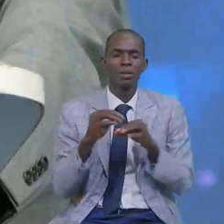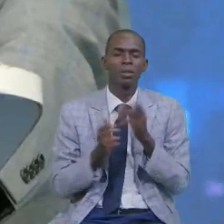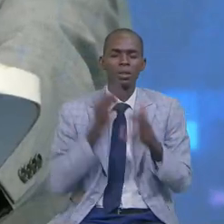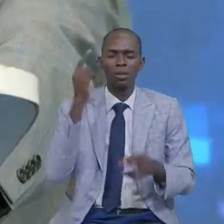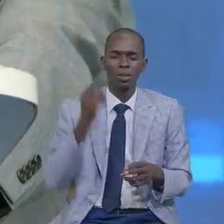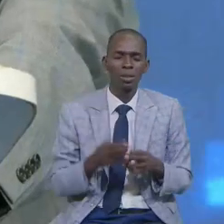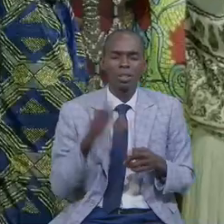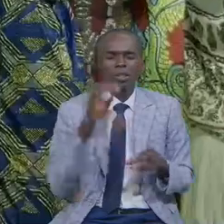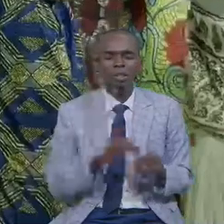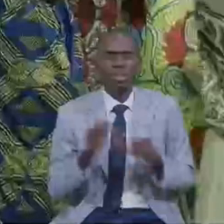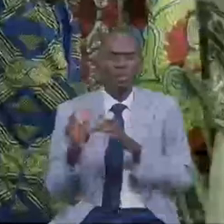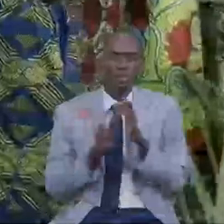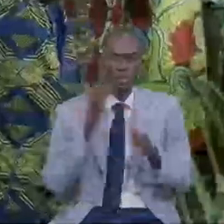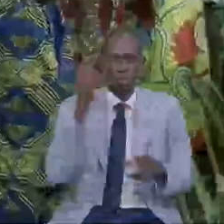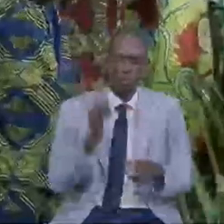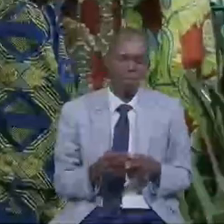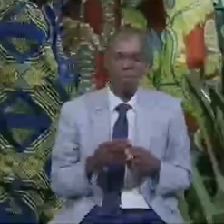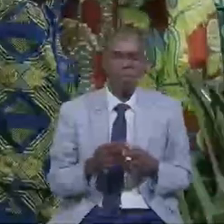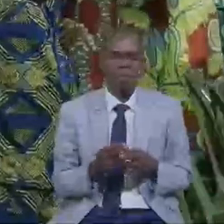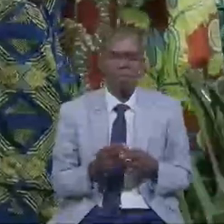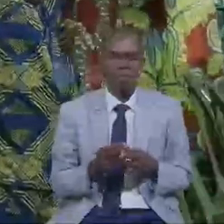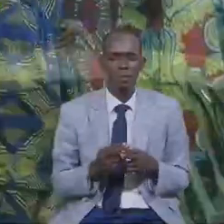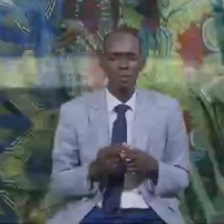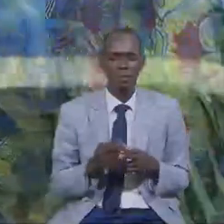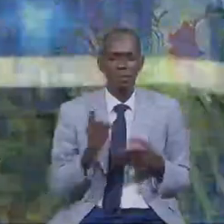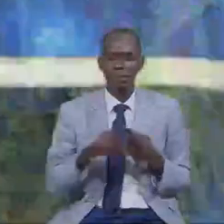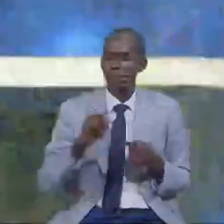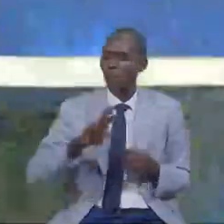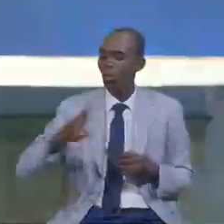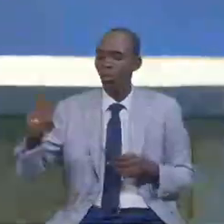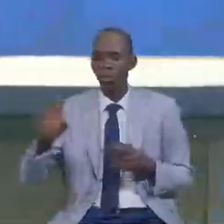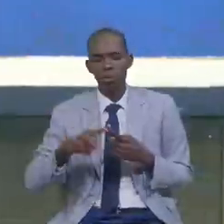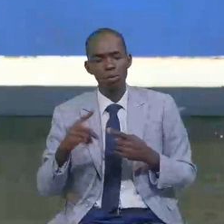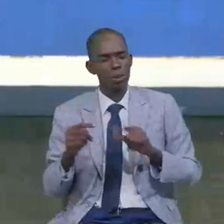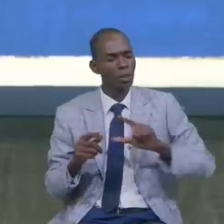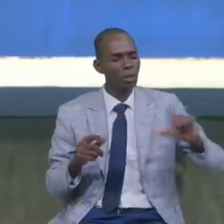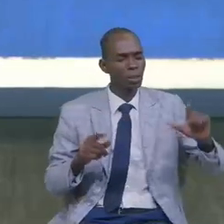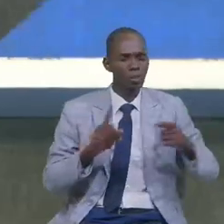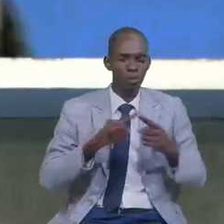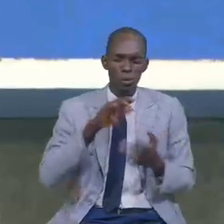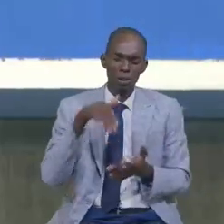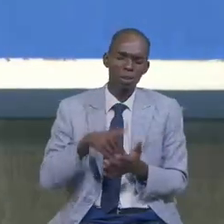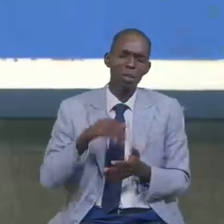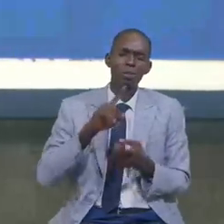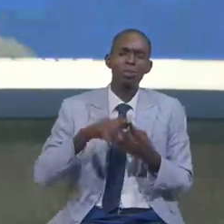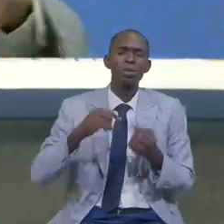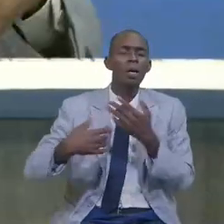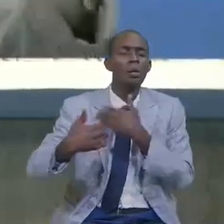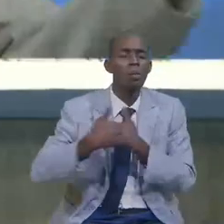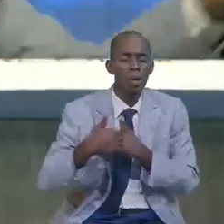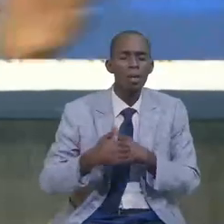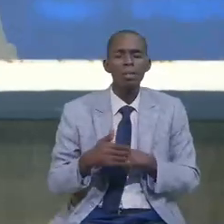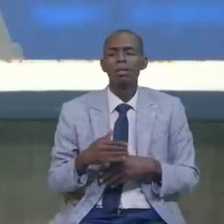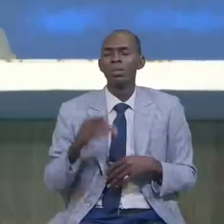de Jésus. À droite, à gauche, au milieu, derrière, en ligne, à la radio,